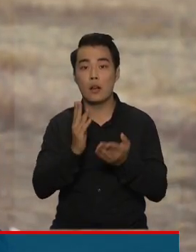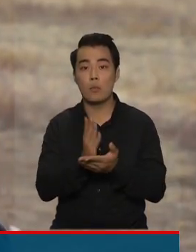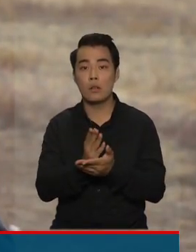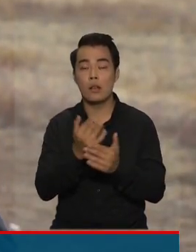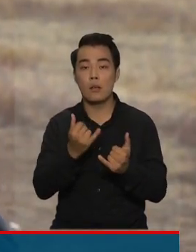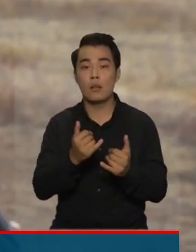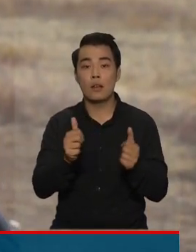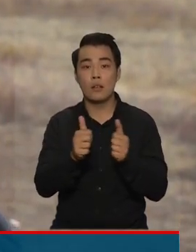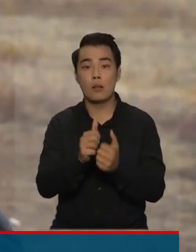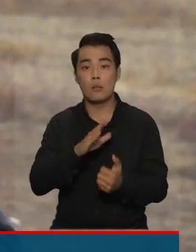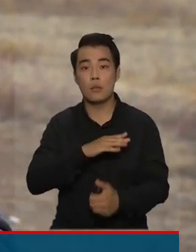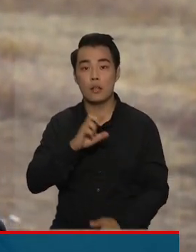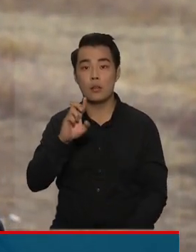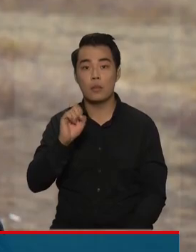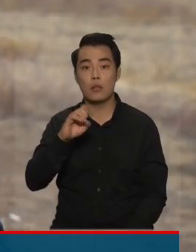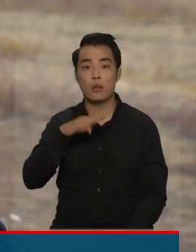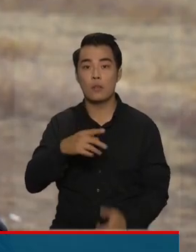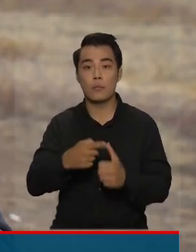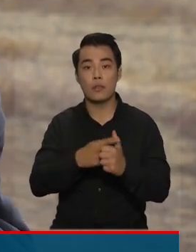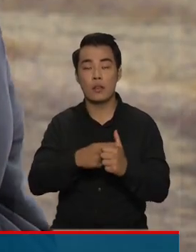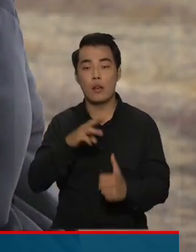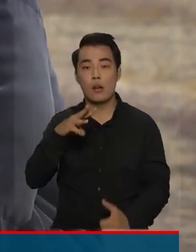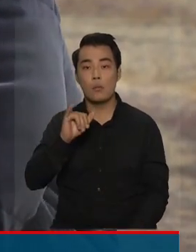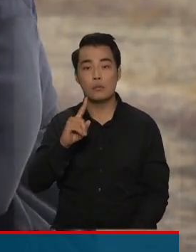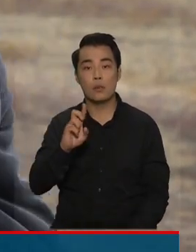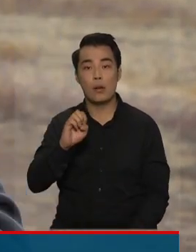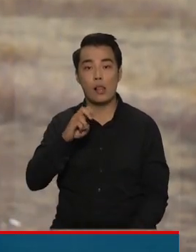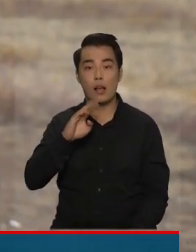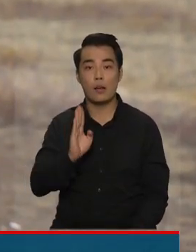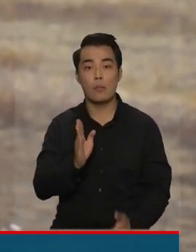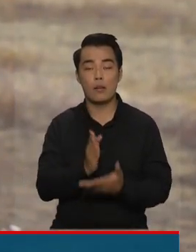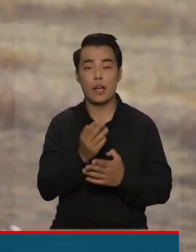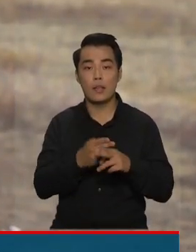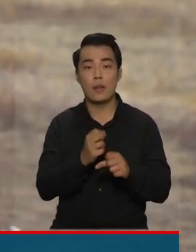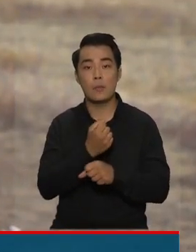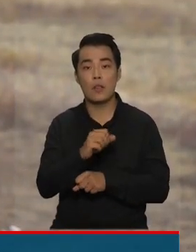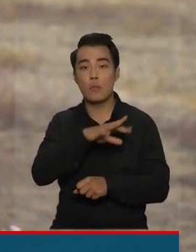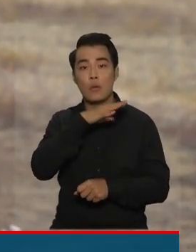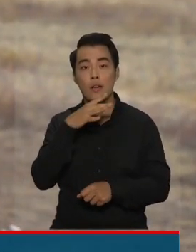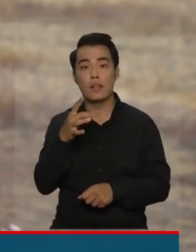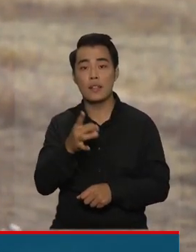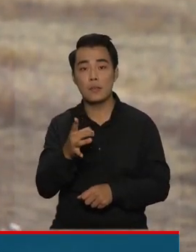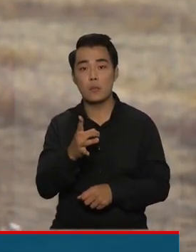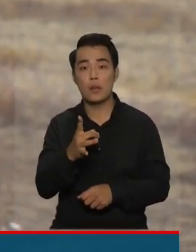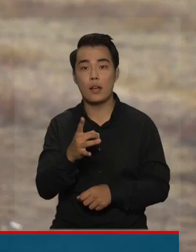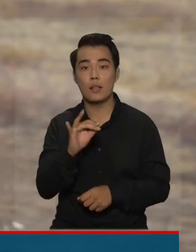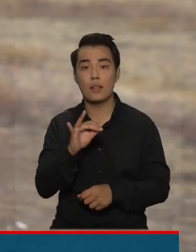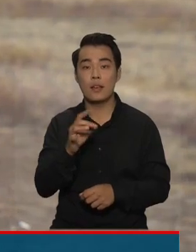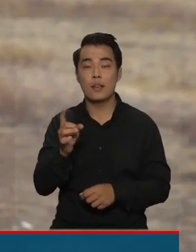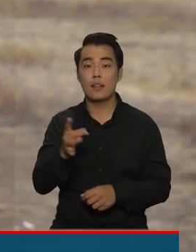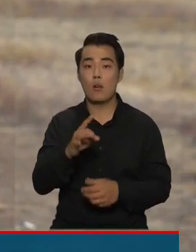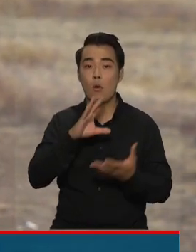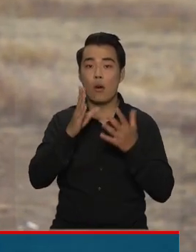меня стоит беркут по имени Музбалак. Он является победителем многих республиканских и